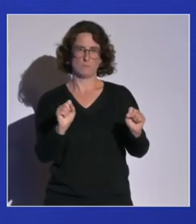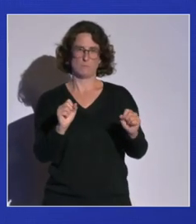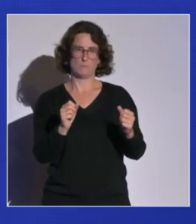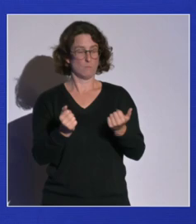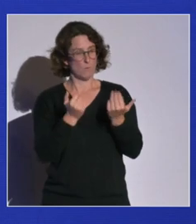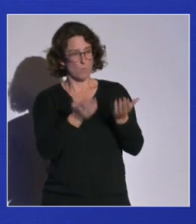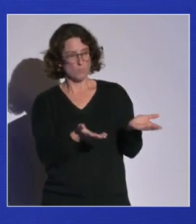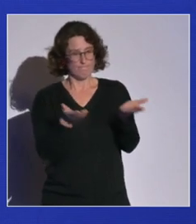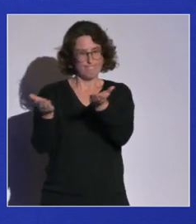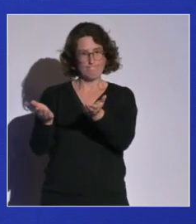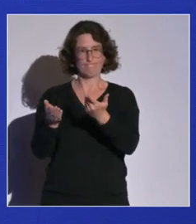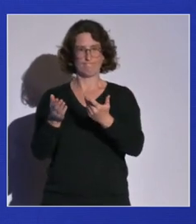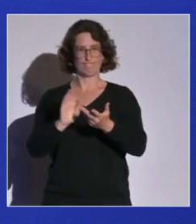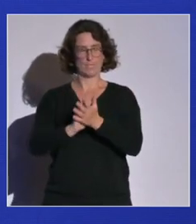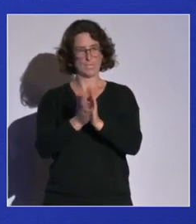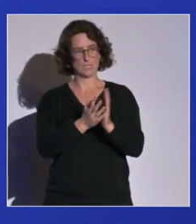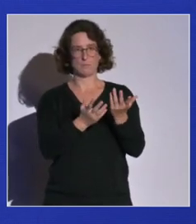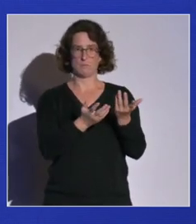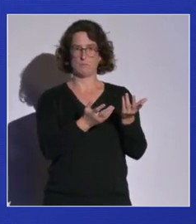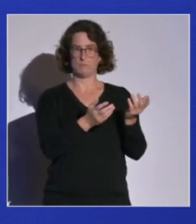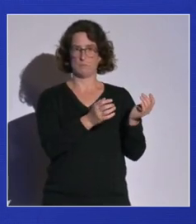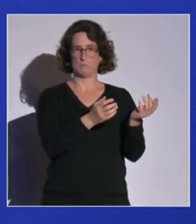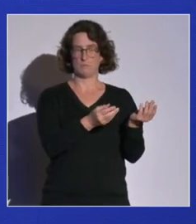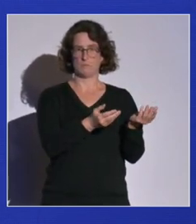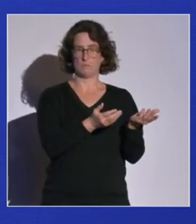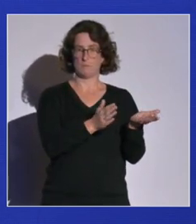sur ça qu'on fonde